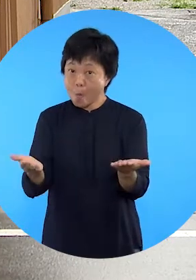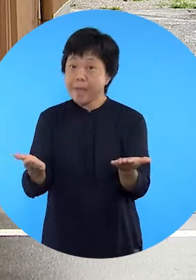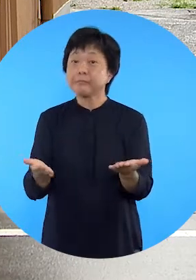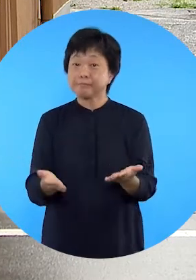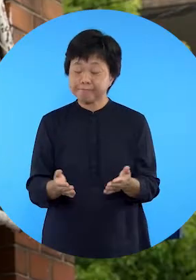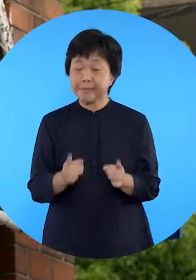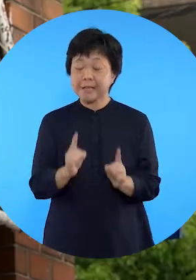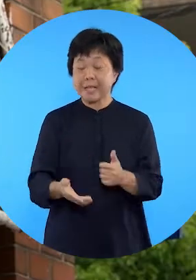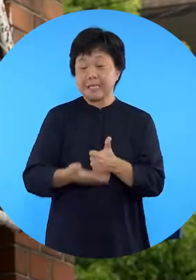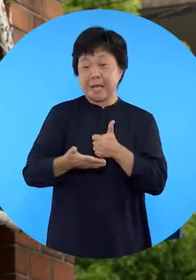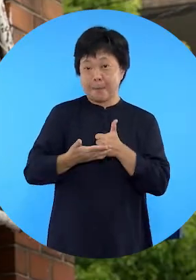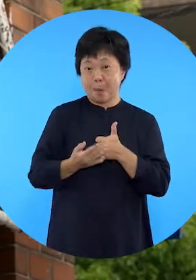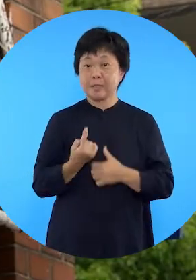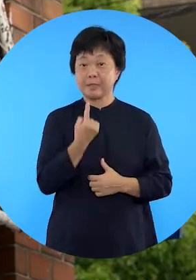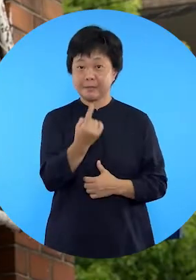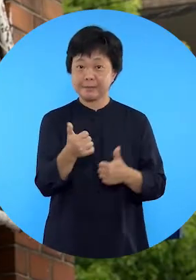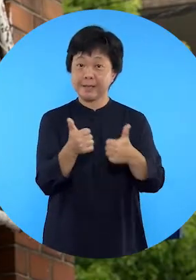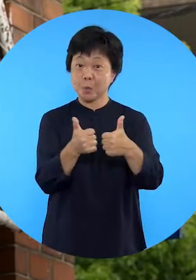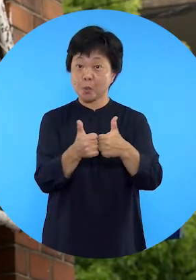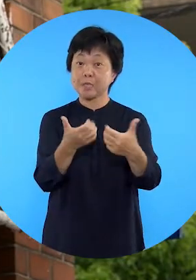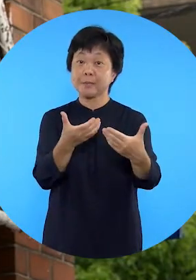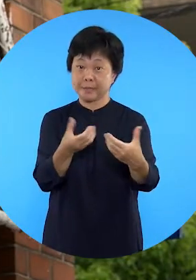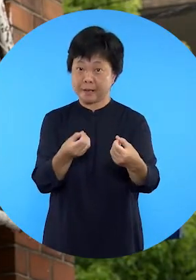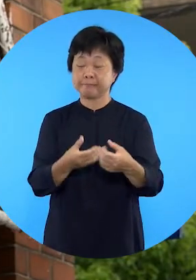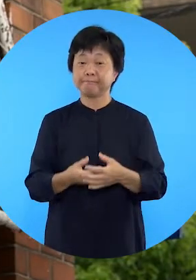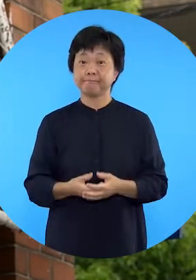のオープンにあたり、練りサポを活用しました。